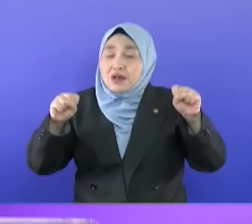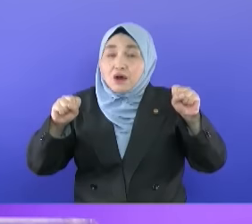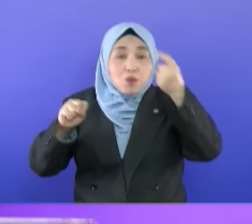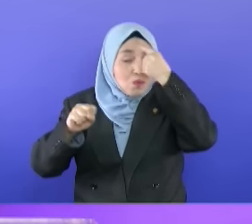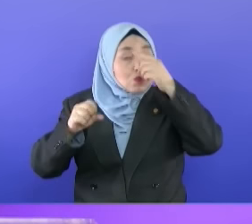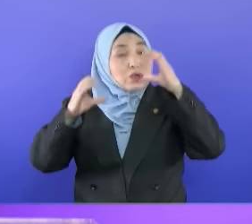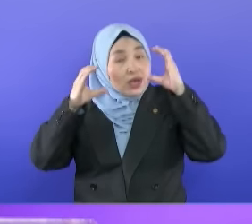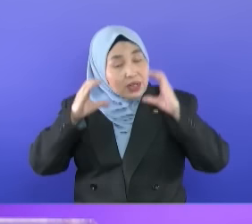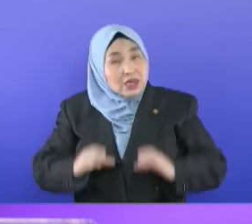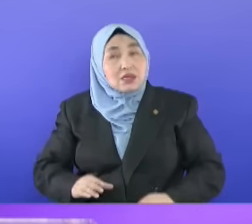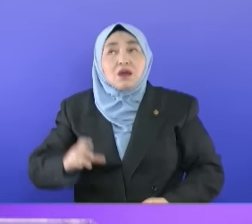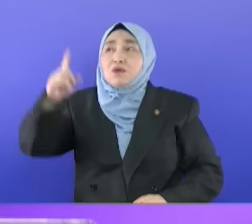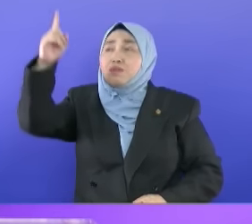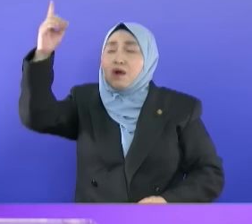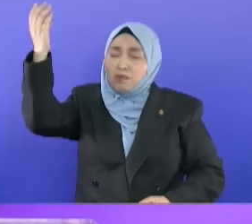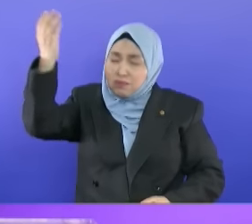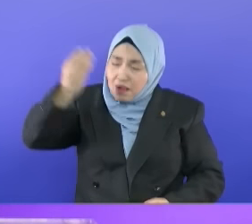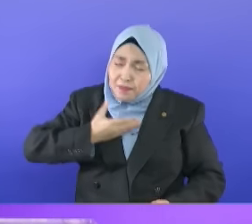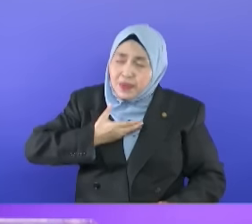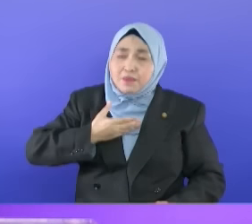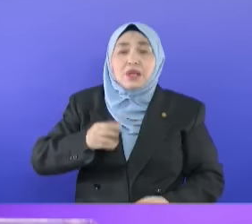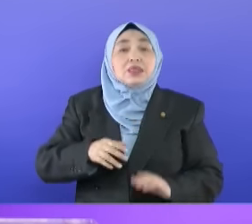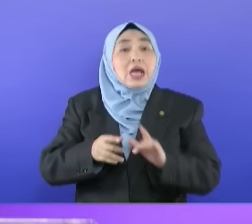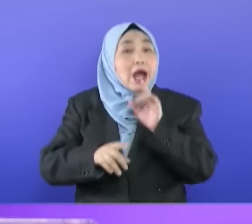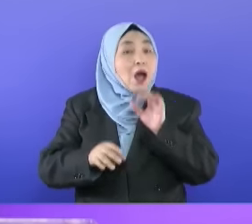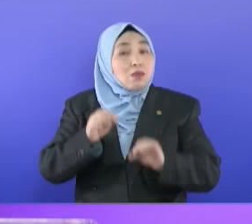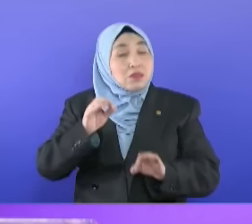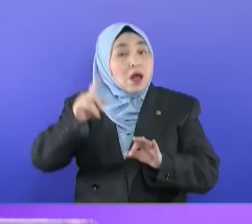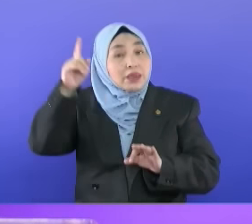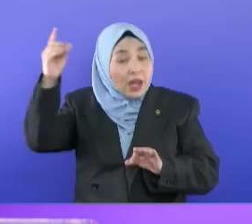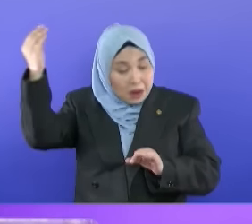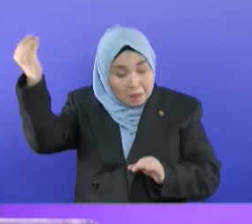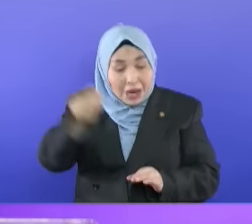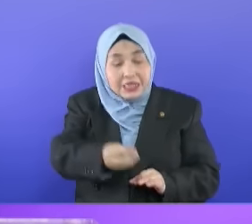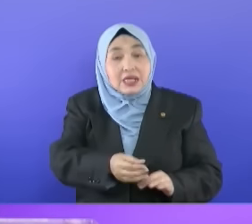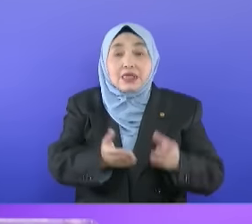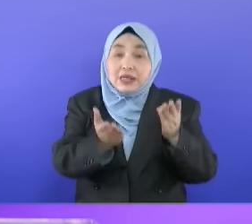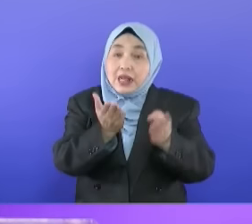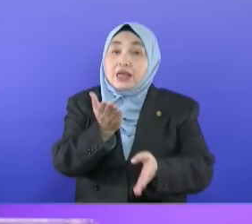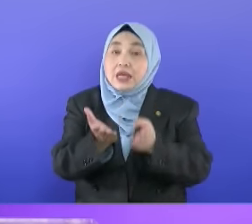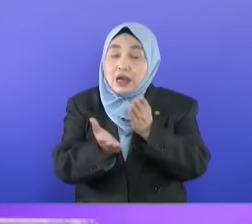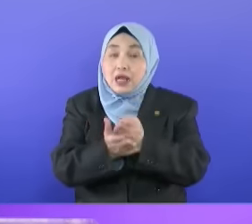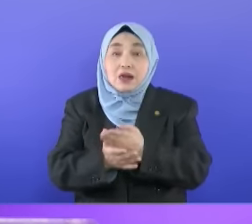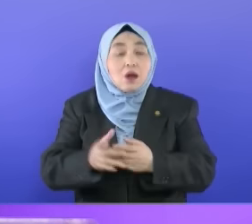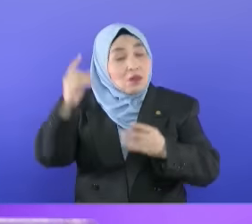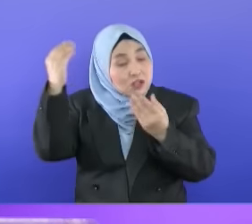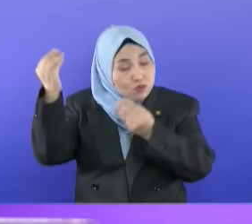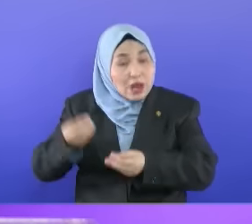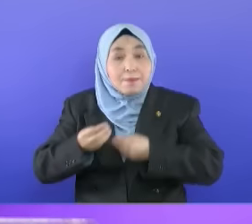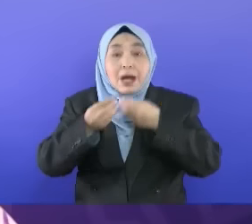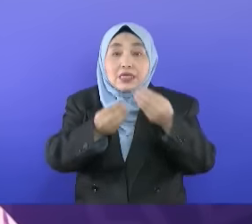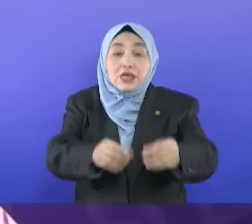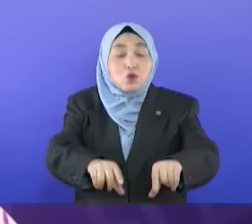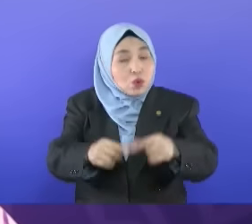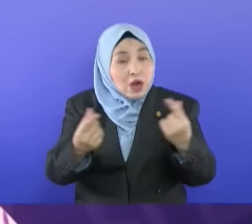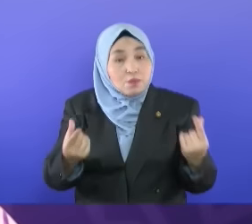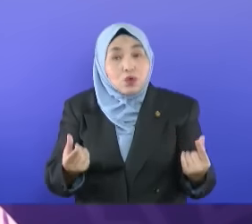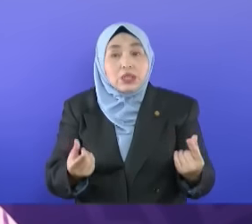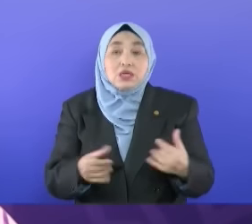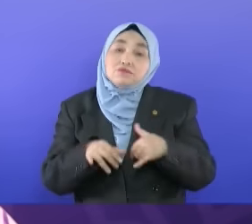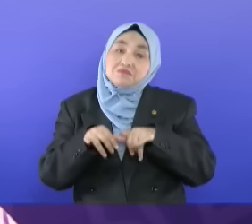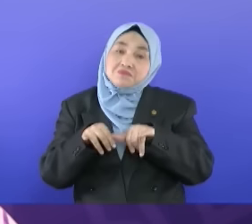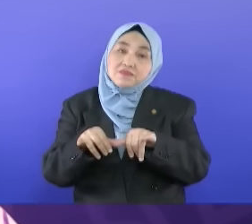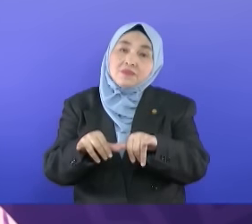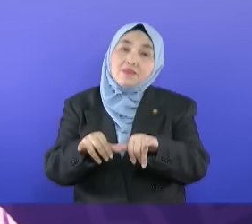diyakinkan olehmu Ya Allah bukannya kalau Allah nah Allah bagi Hidayah dan Allah ada bagi Quran pun dia